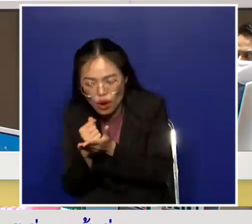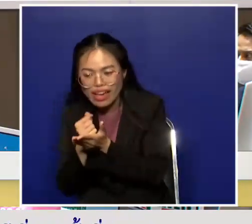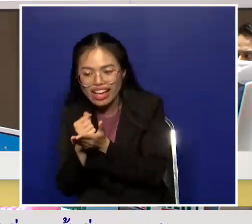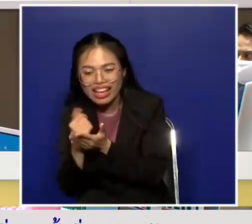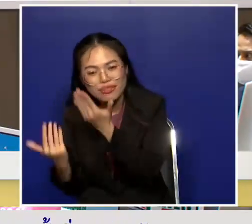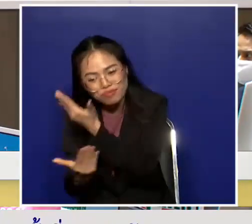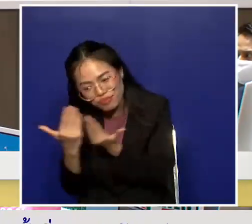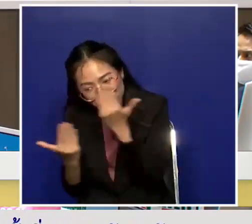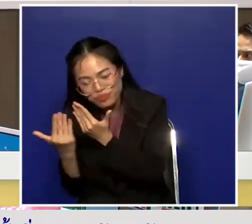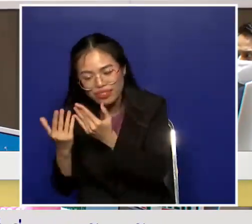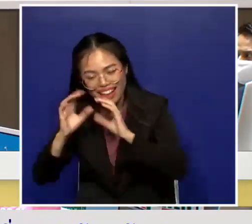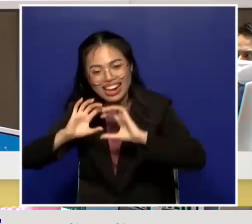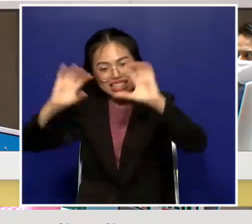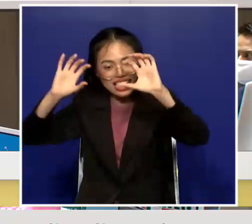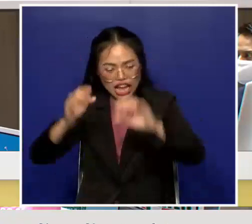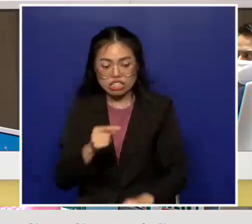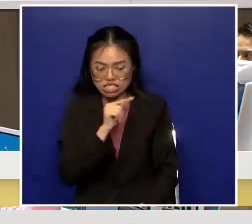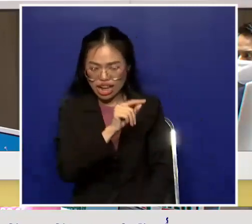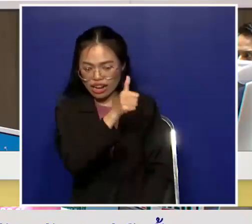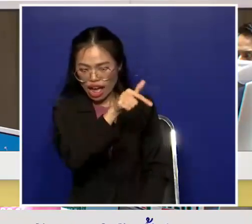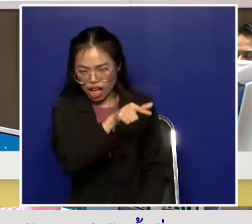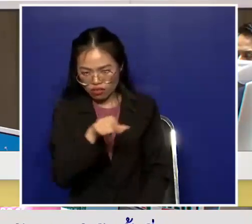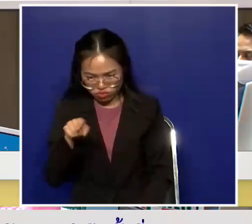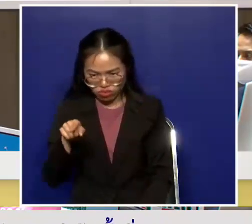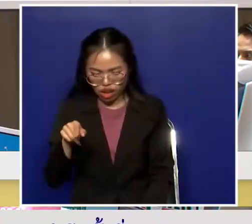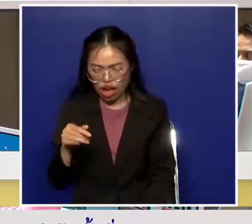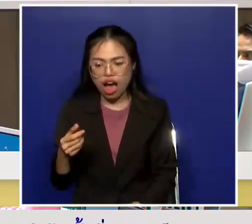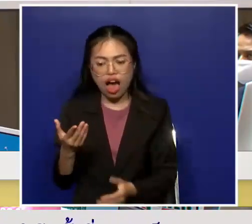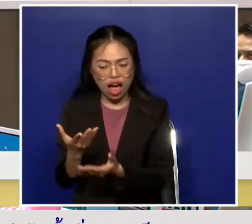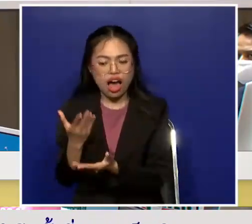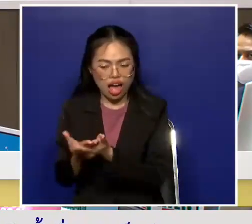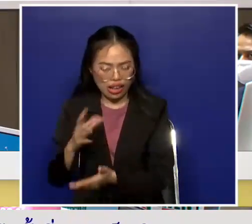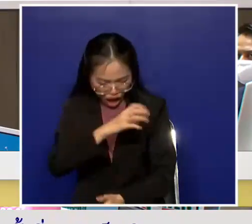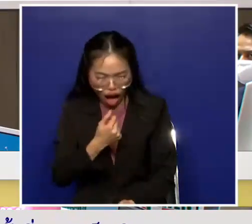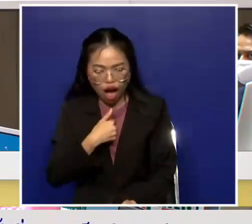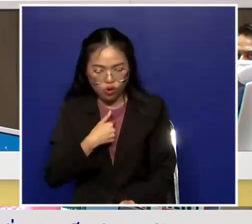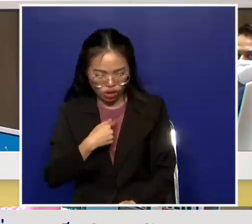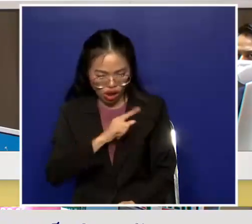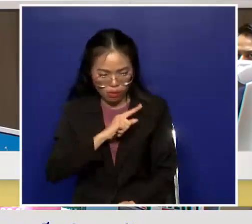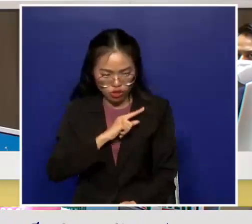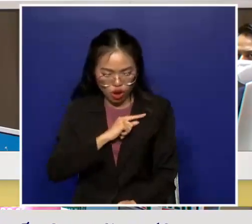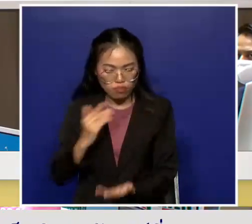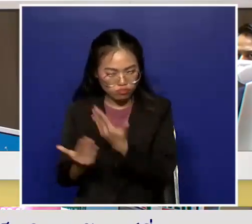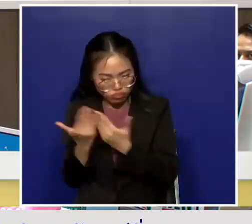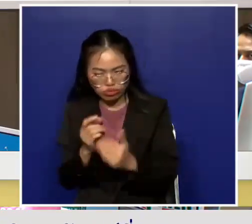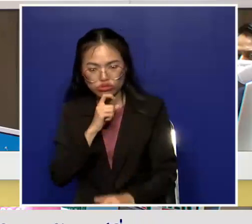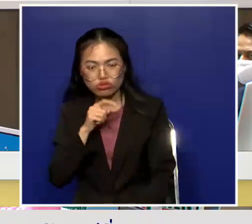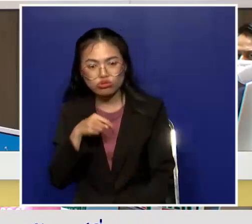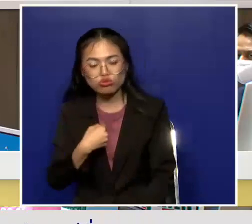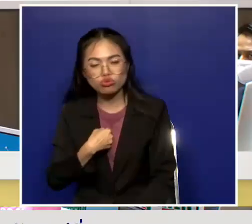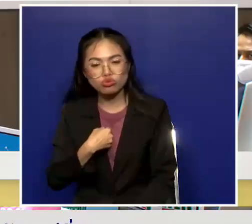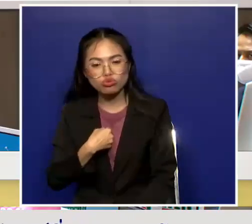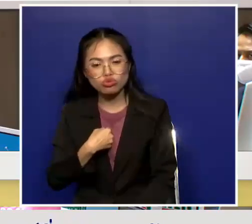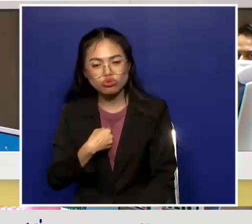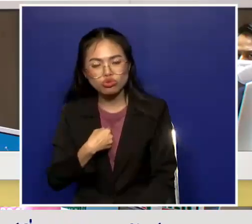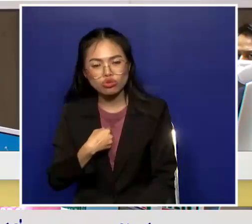ามารถสั่งผู้มีอำนาจได้ว่าเฮ้ยงานนี้เอามาให้บริษัทอัวสิบริษัทอัวเขารับผิดชอบอยู่เป็นที่ปรึกษาเรื่องนี้พอปรึกษาเสร็จ